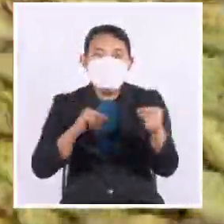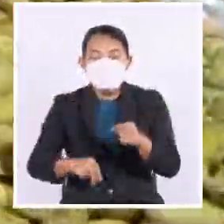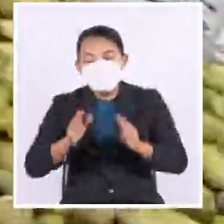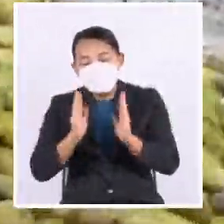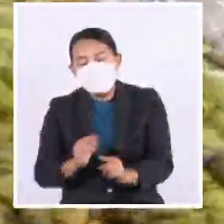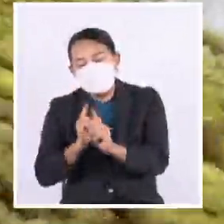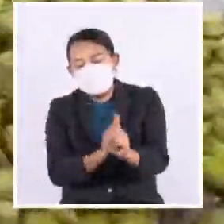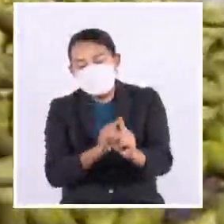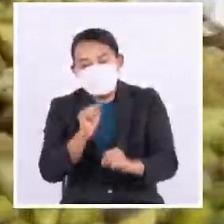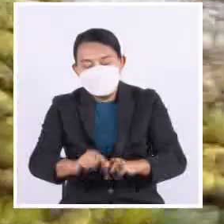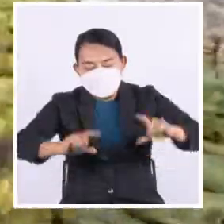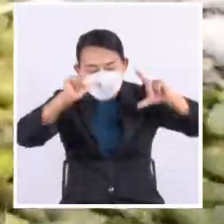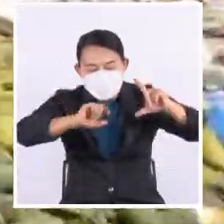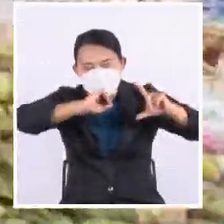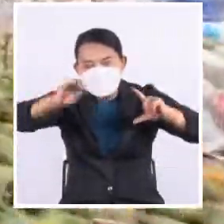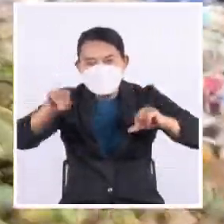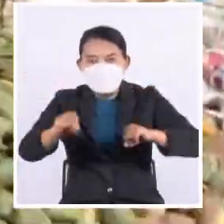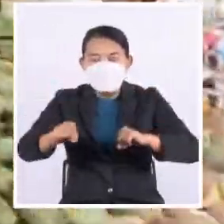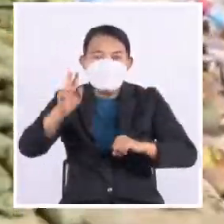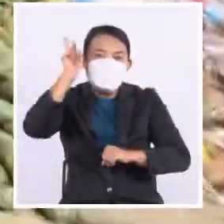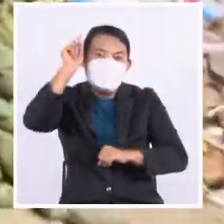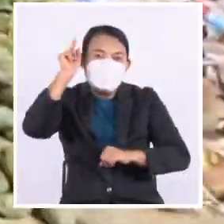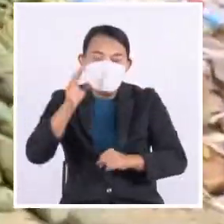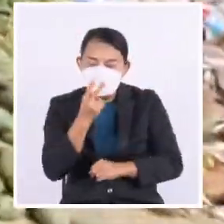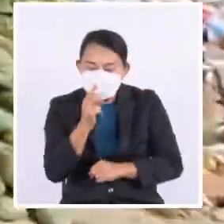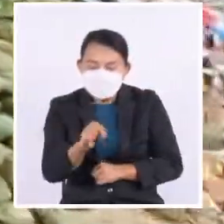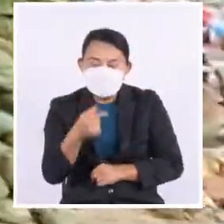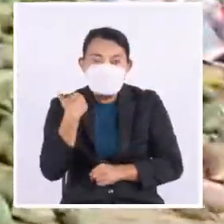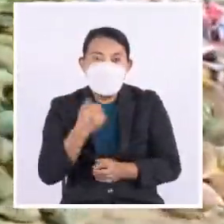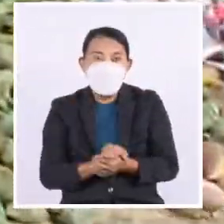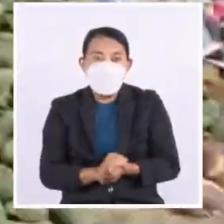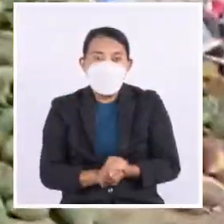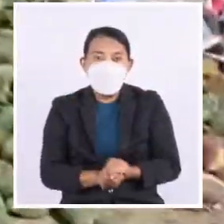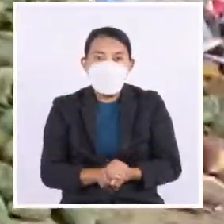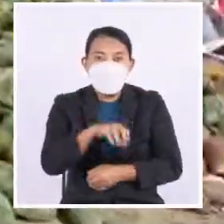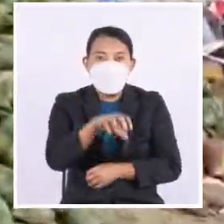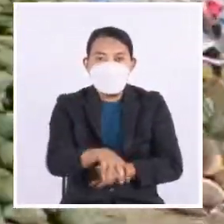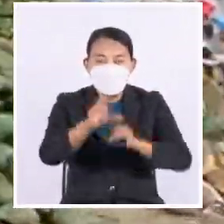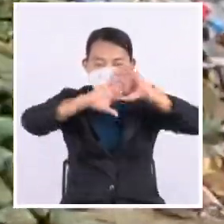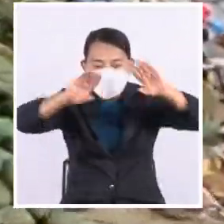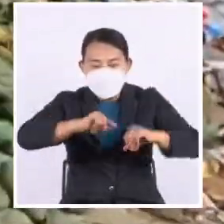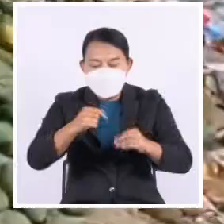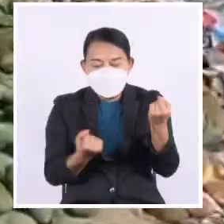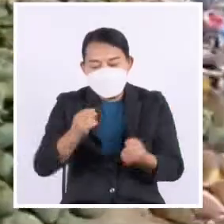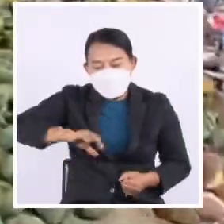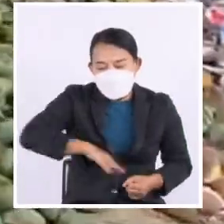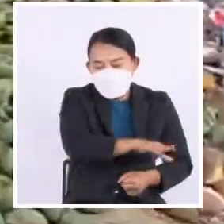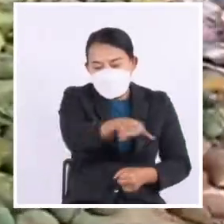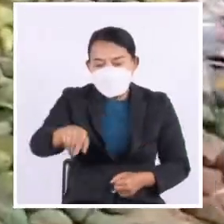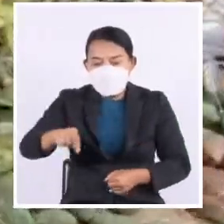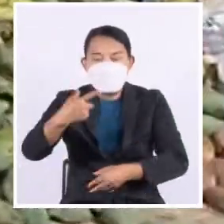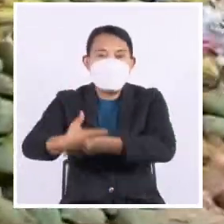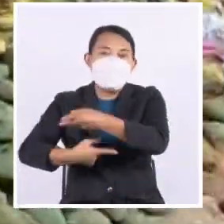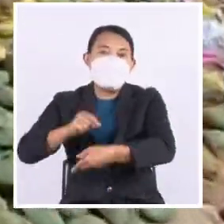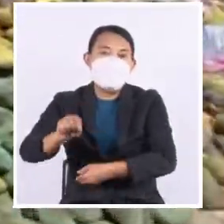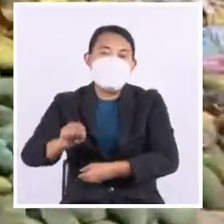กถ่ายภาพแล้วก็ส่งมาให้นักข่าวก็เลยเห็นมันเป็นแค่บางช่วงบางตอนเพราะว่าตอนนั้นเนี่ยออกจากทำเนียบแล ้ วแต่วกรถกลับไปที่ตรงตลาดสะพานขาวนะ